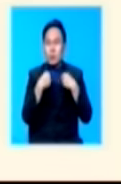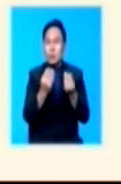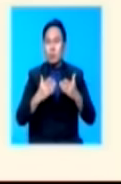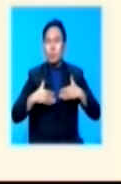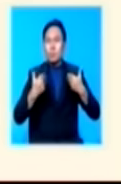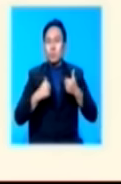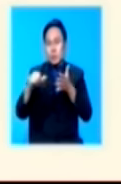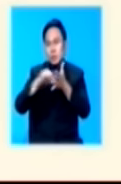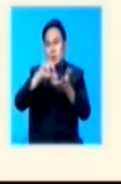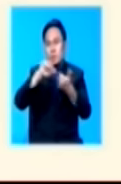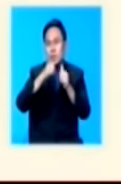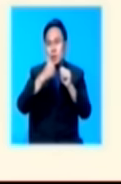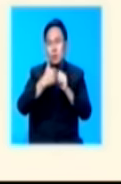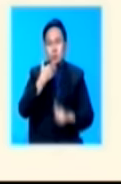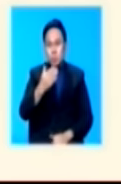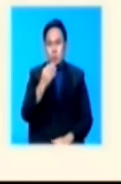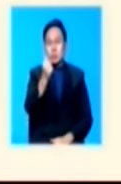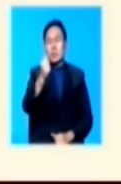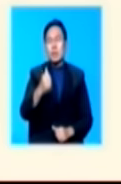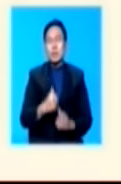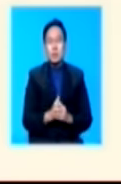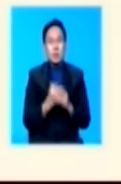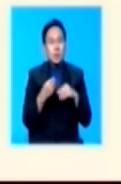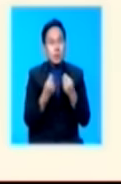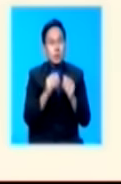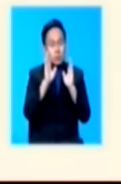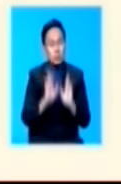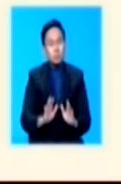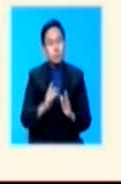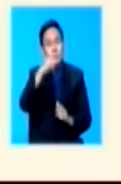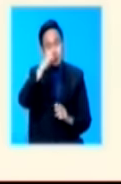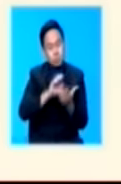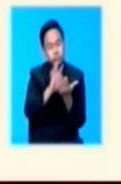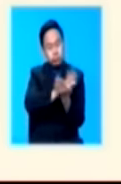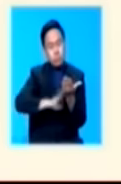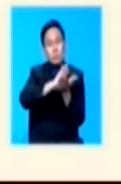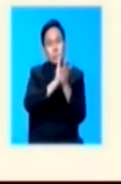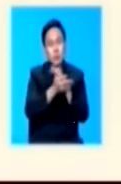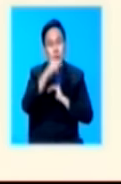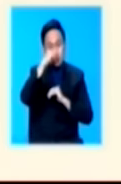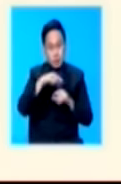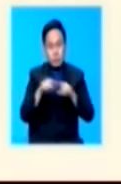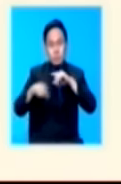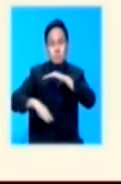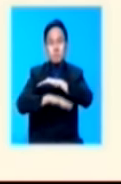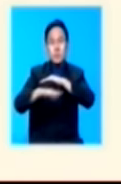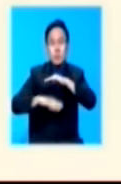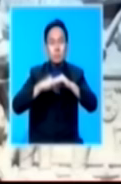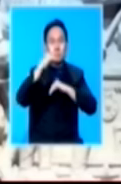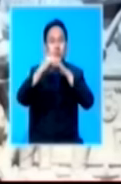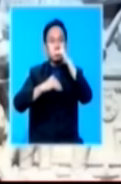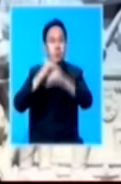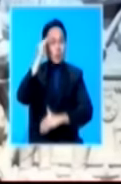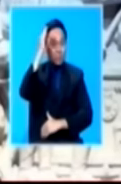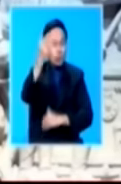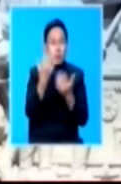าอย่างยั่งยืนให้กับคนในชาติซึ่งเป็นส่วนหนึ่งของการไปรูปประเทศและการวางรากฐานการพัฒนาในอนาคต